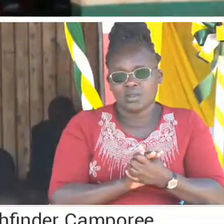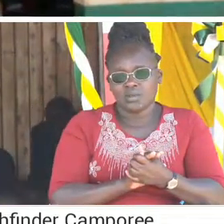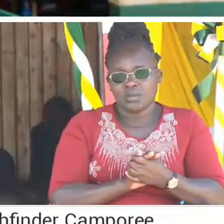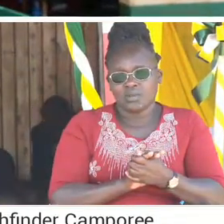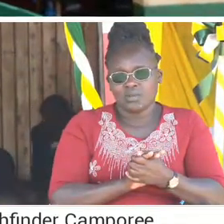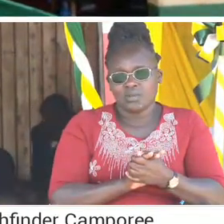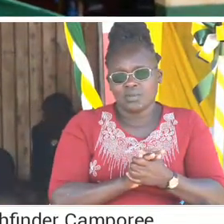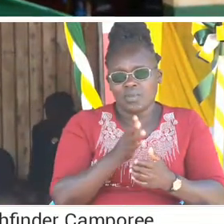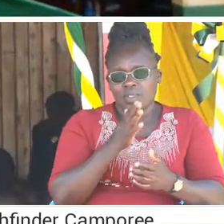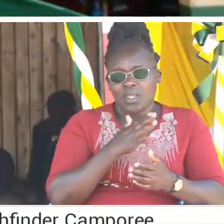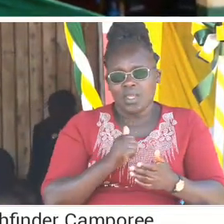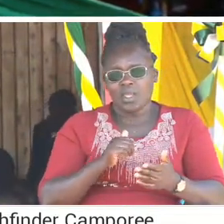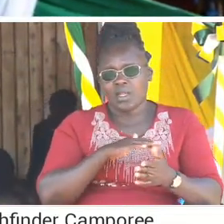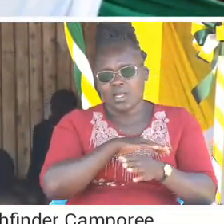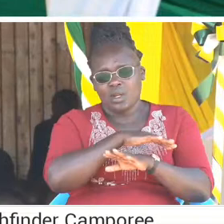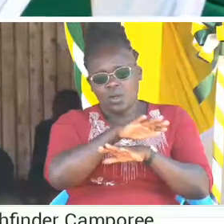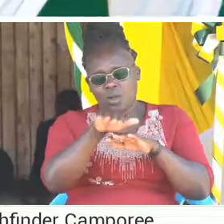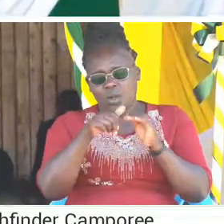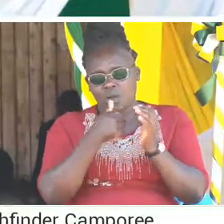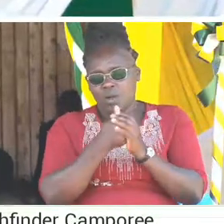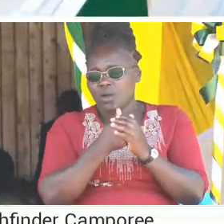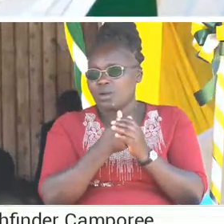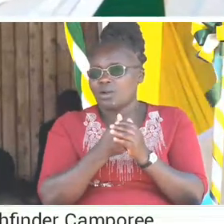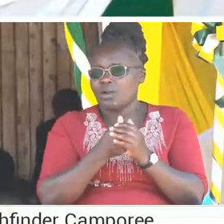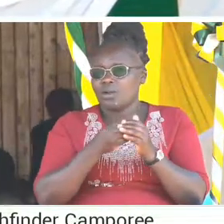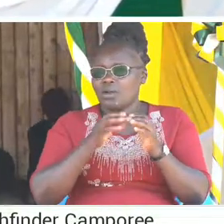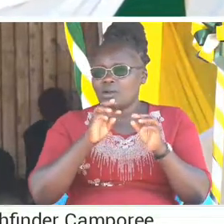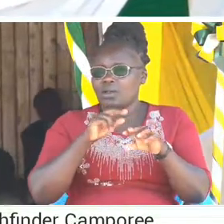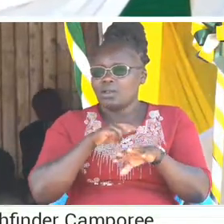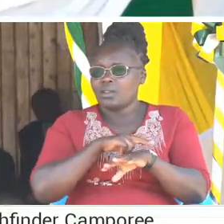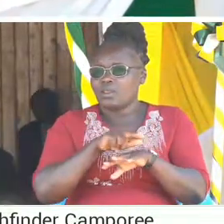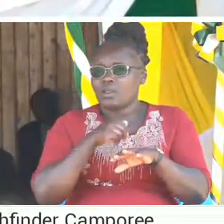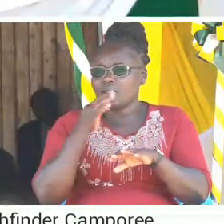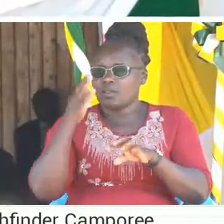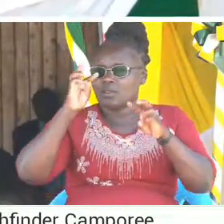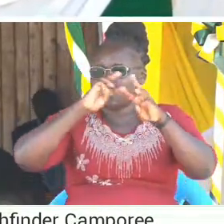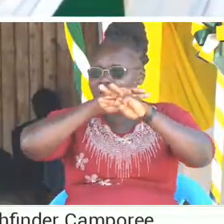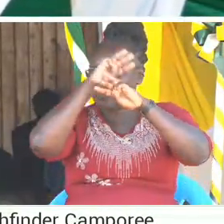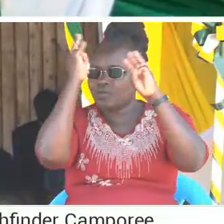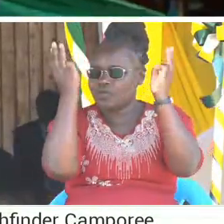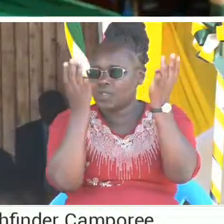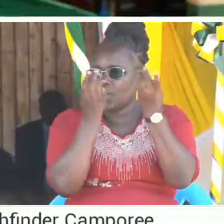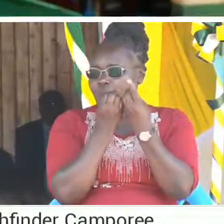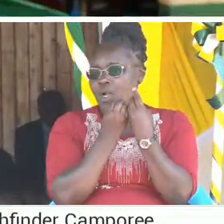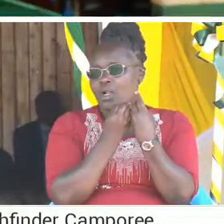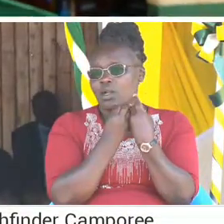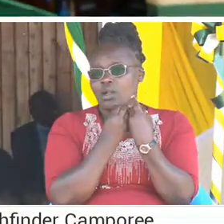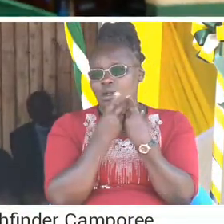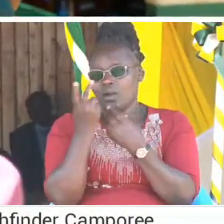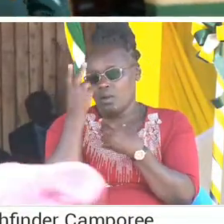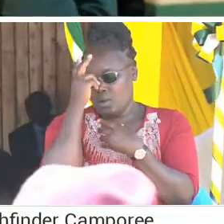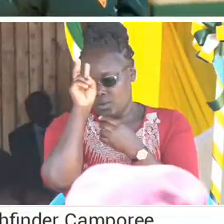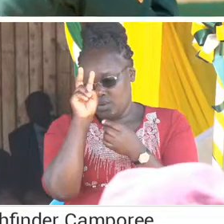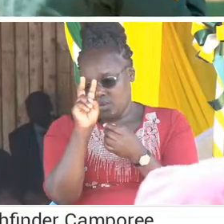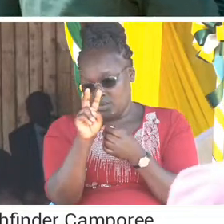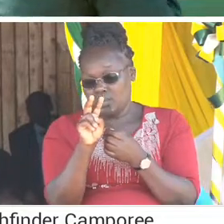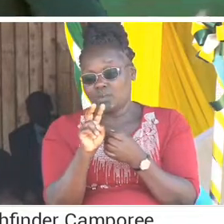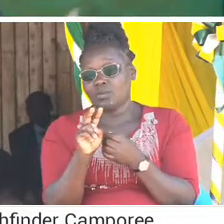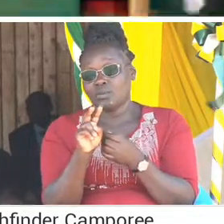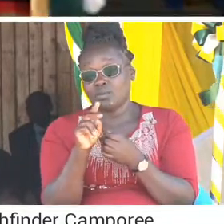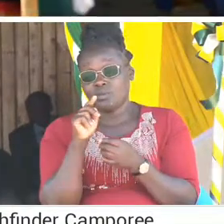Na mataifa yote ya duniani, watu wote duniani, mataifa yote duniani watakuona umeitwa kwa jina la Bwana. Wataitazama